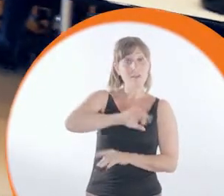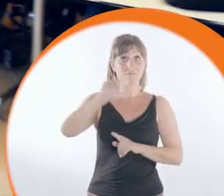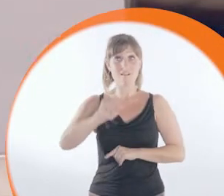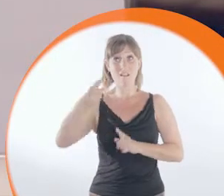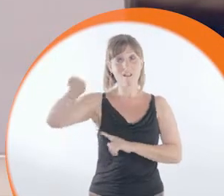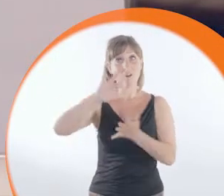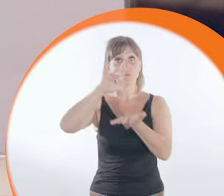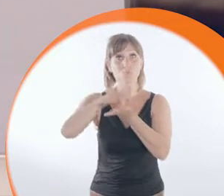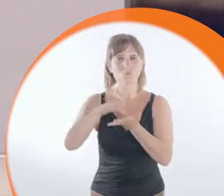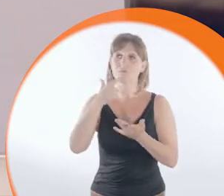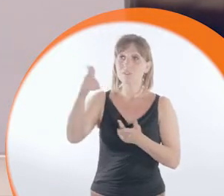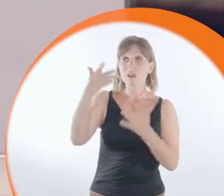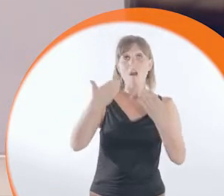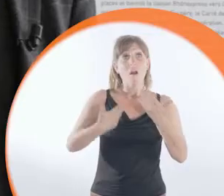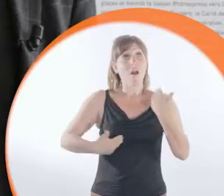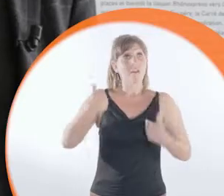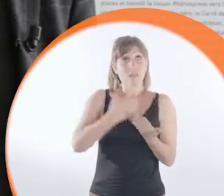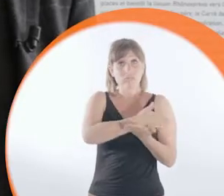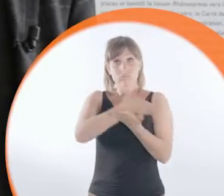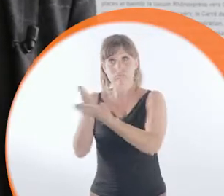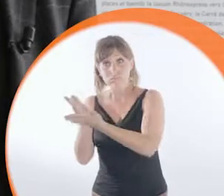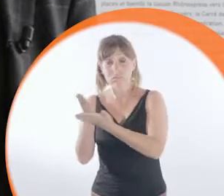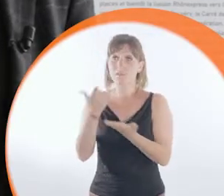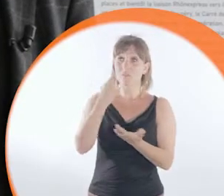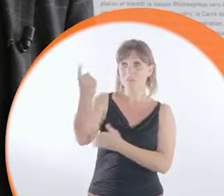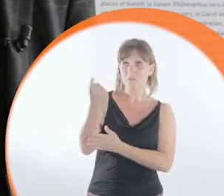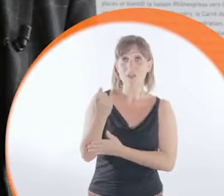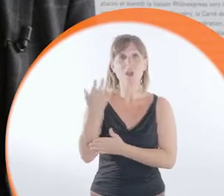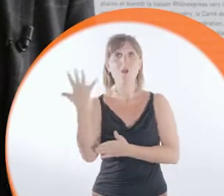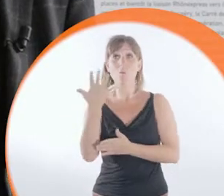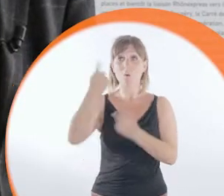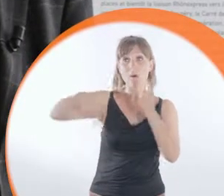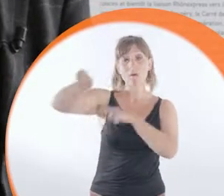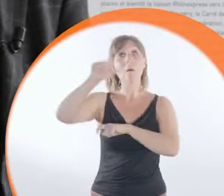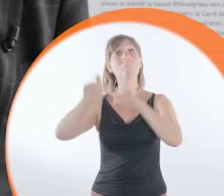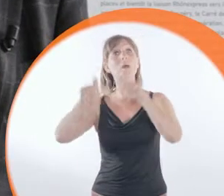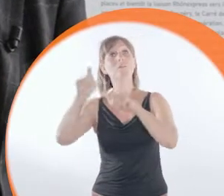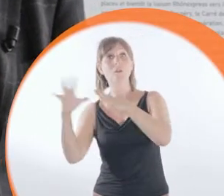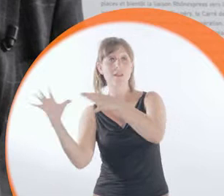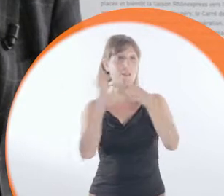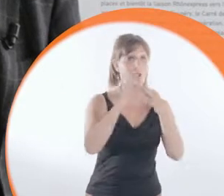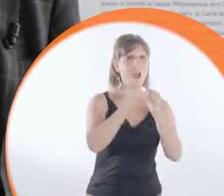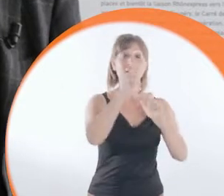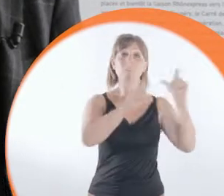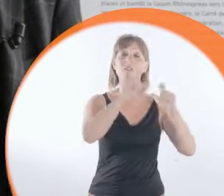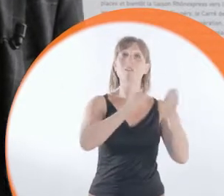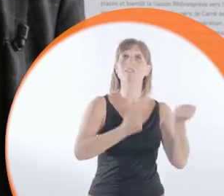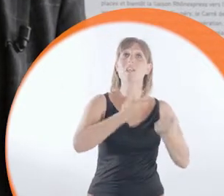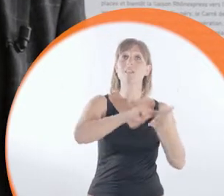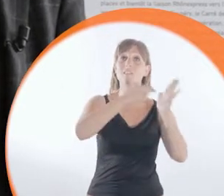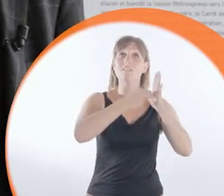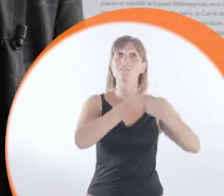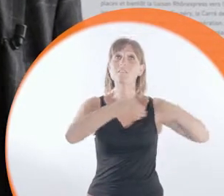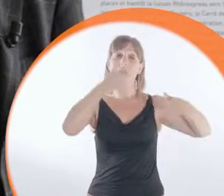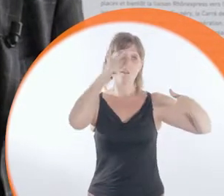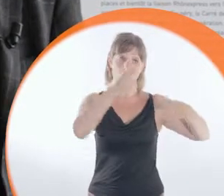de telle ou telle forme de handicap. Ça vient enrichir à la fois la prise en compte du handicap par les services techniques du Grand Lyon, qui doivent se